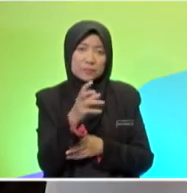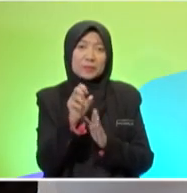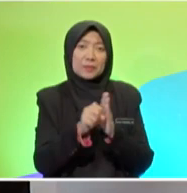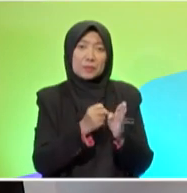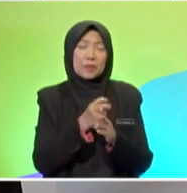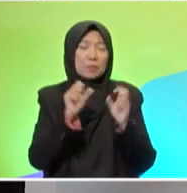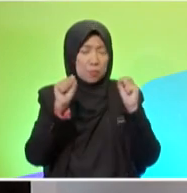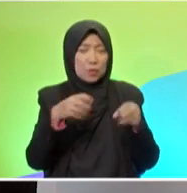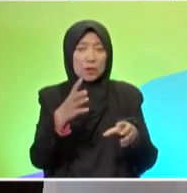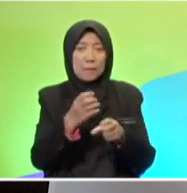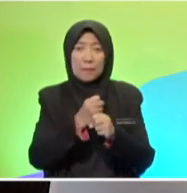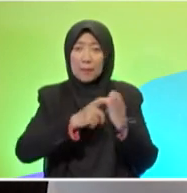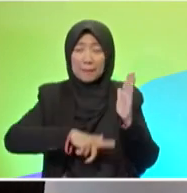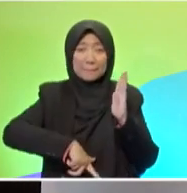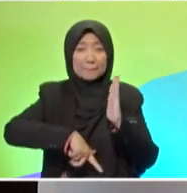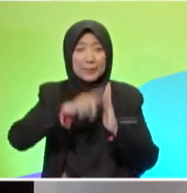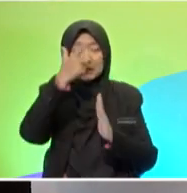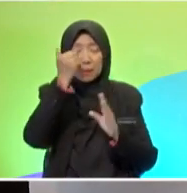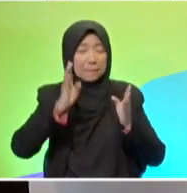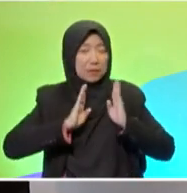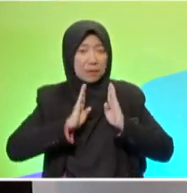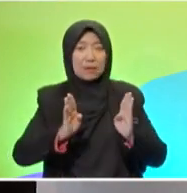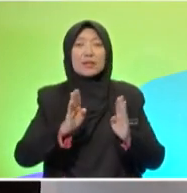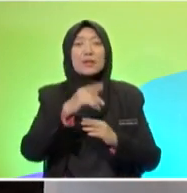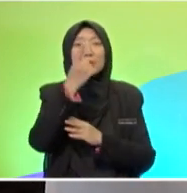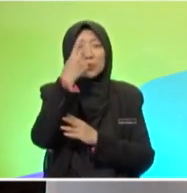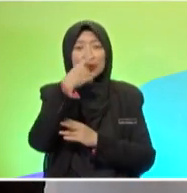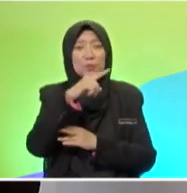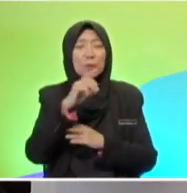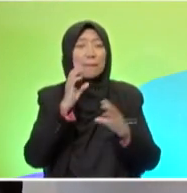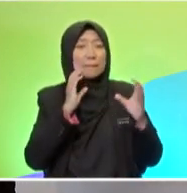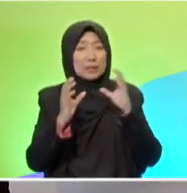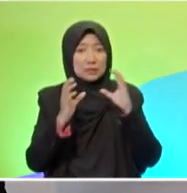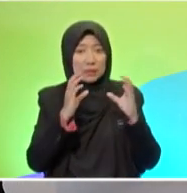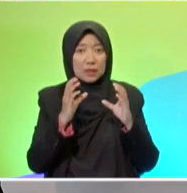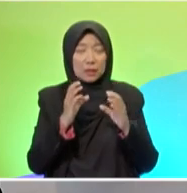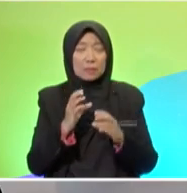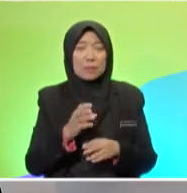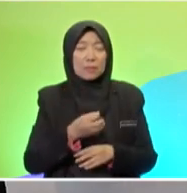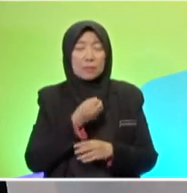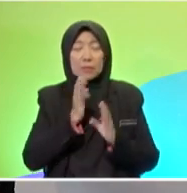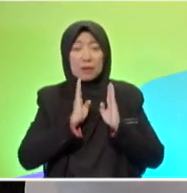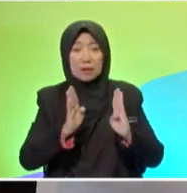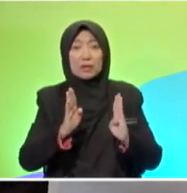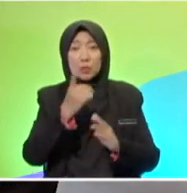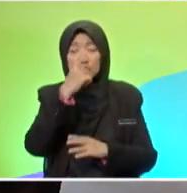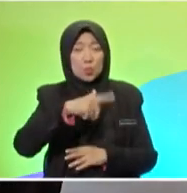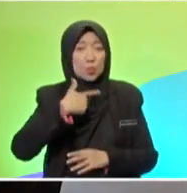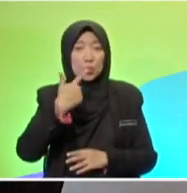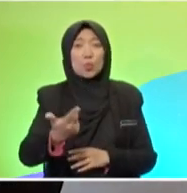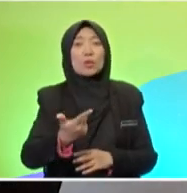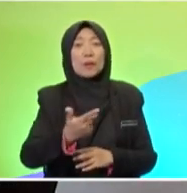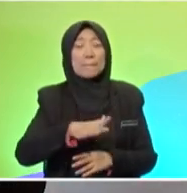dapat lebih padat Sebab mereka berani Untuk bercakap di hadapan mereka boleh mengekspresikan perasaan mereka dan kita bagi